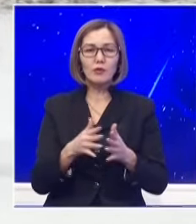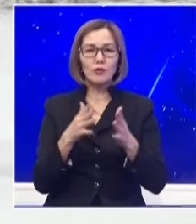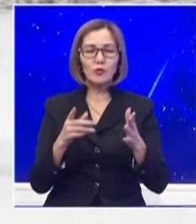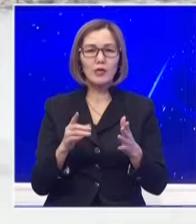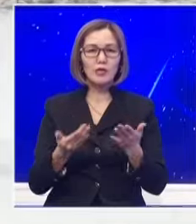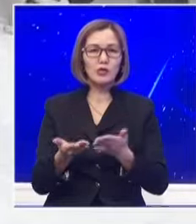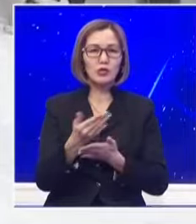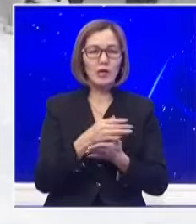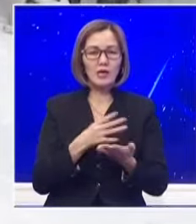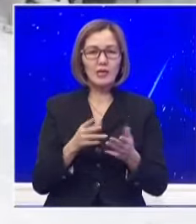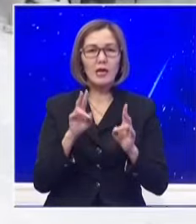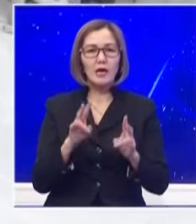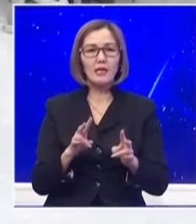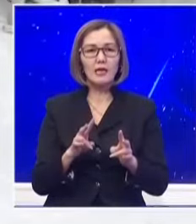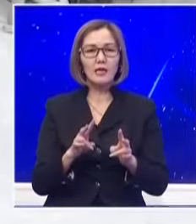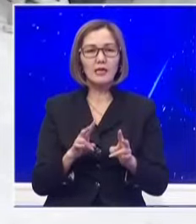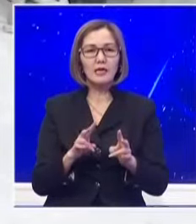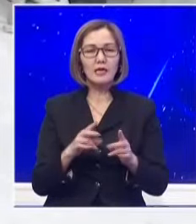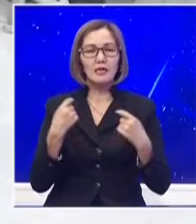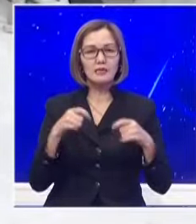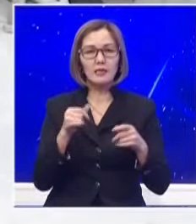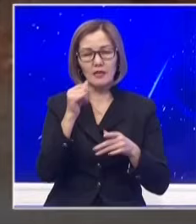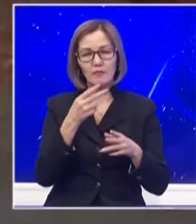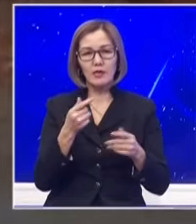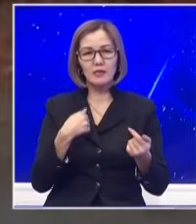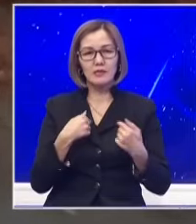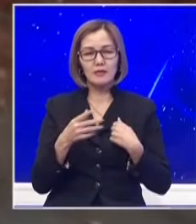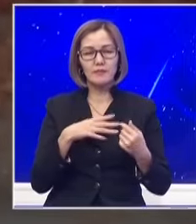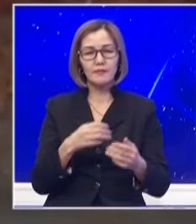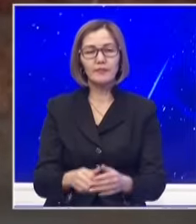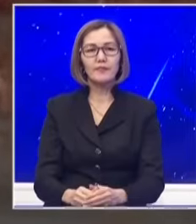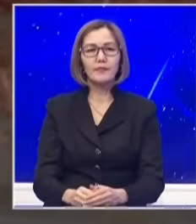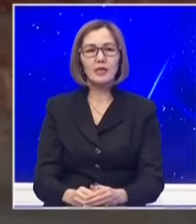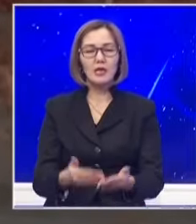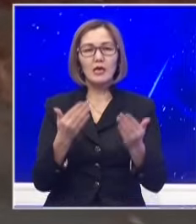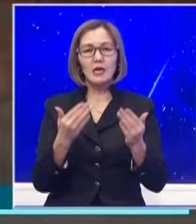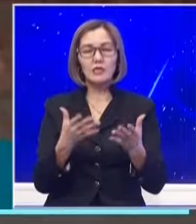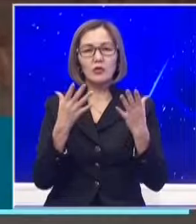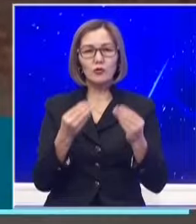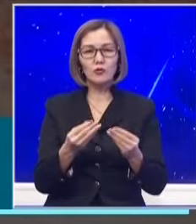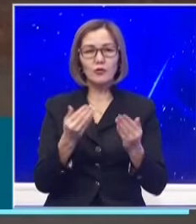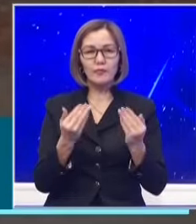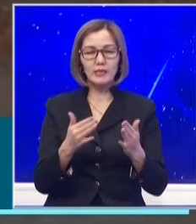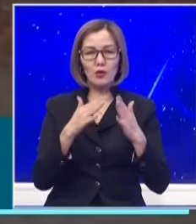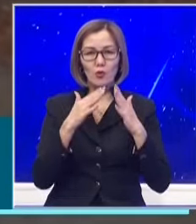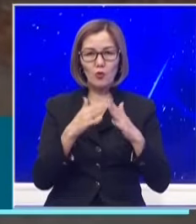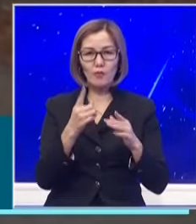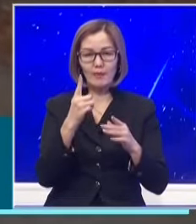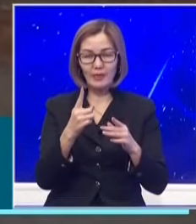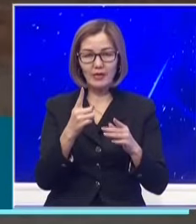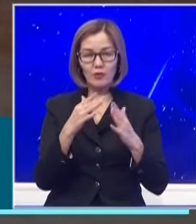пияз жинаған. Алайда олар өз өнімін биыл саталмай әлек. Мына жерде қазір данный момент осы бір